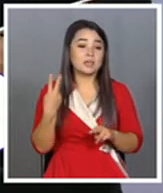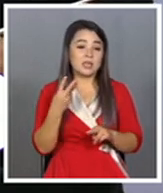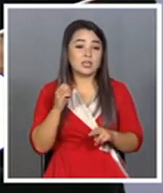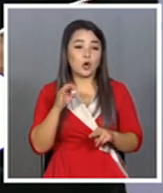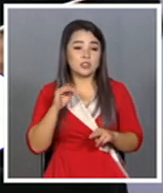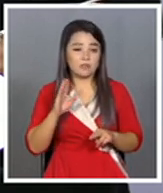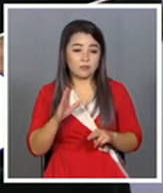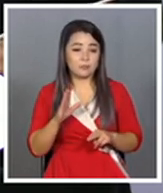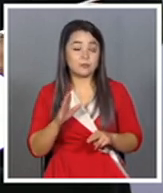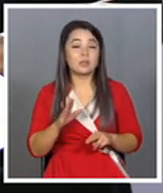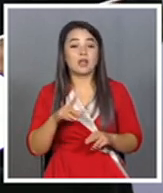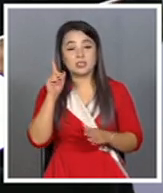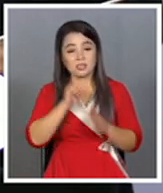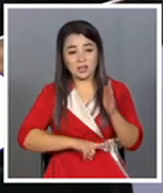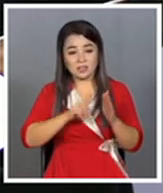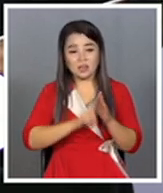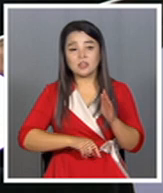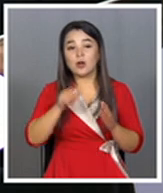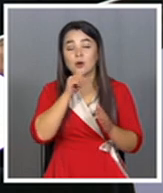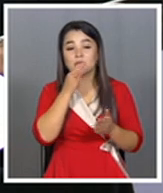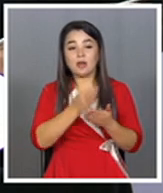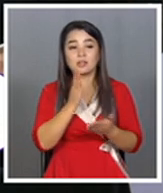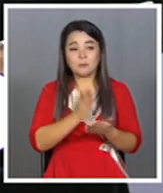Йосиф шіркеуді қатты сынаған екен.